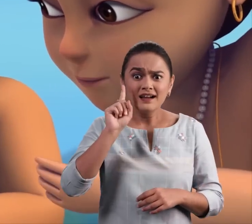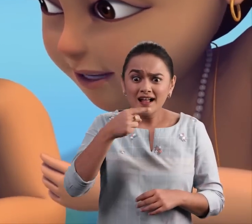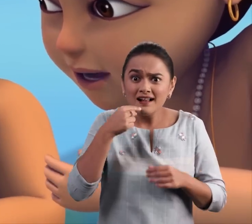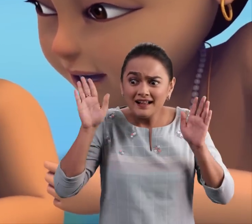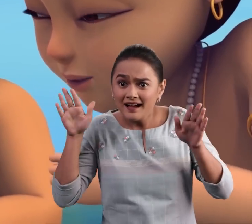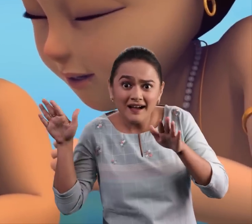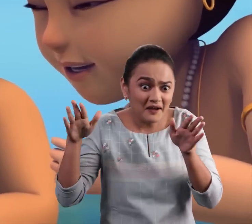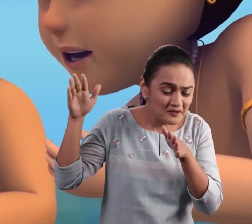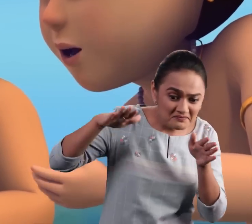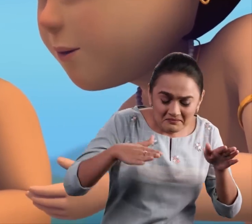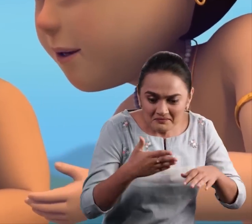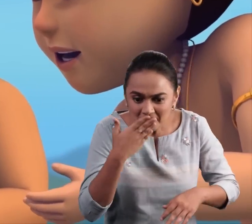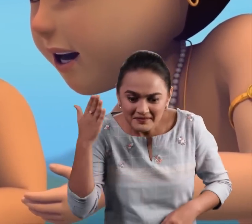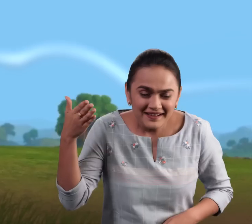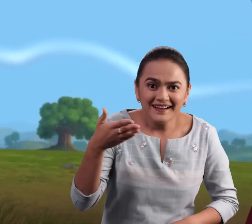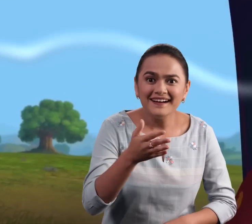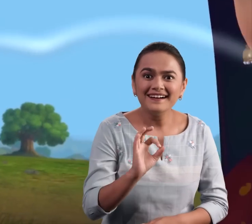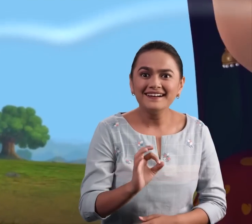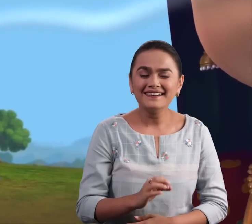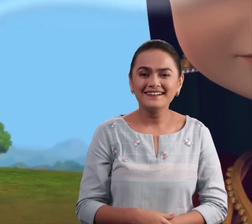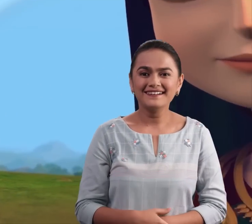भंवरे भी इनकी सुगंध से मदमस्त हो रहे हैं।